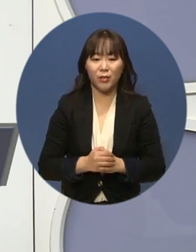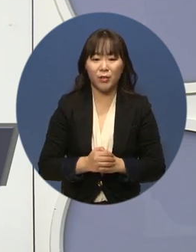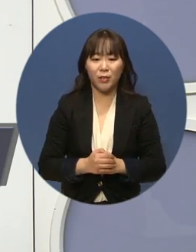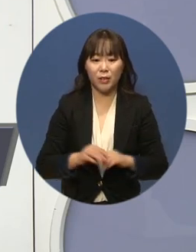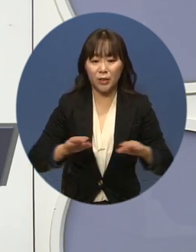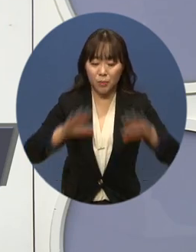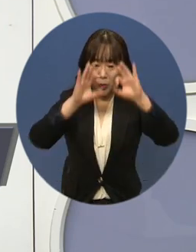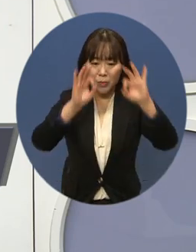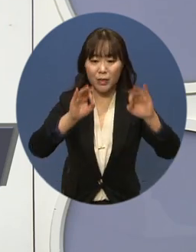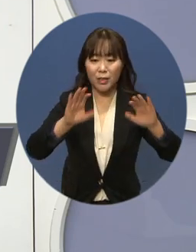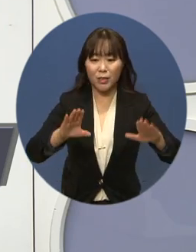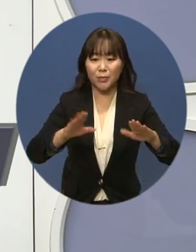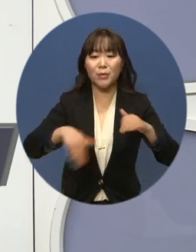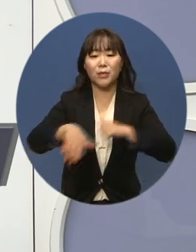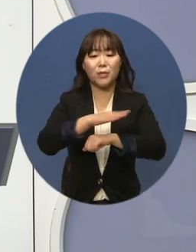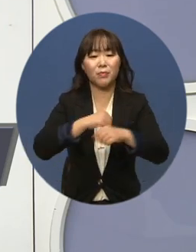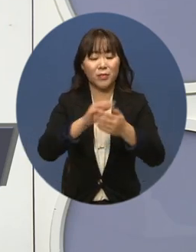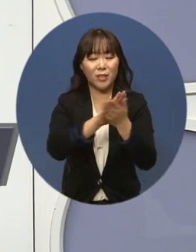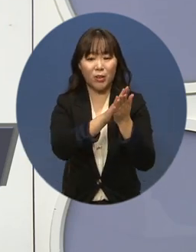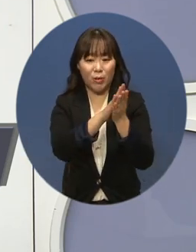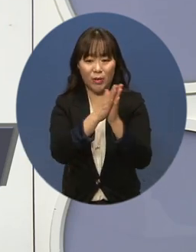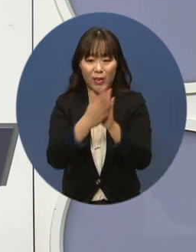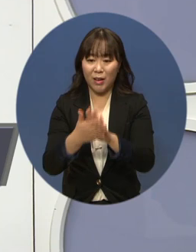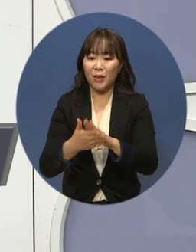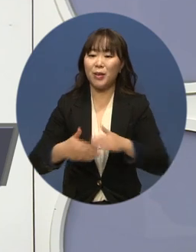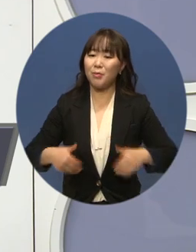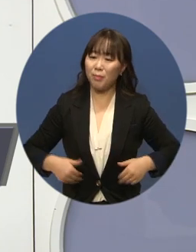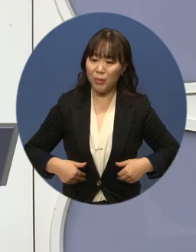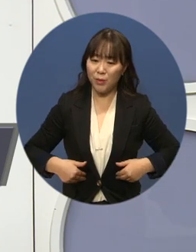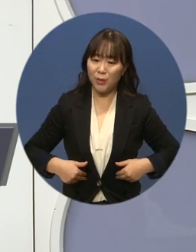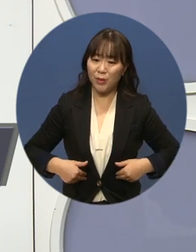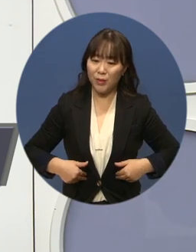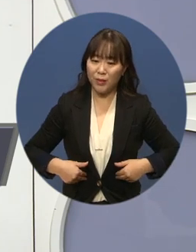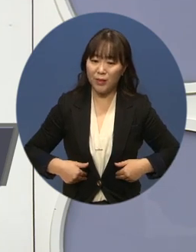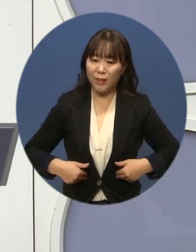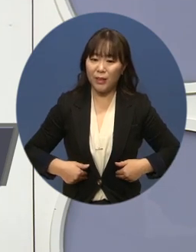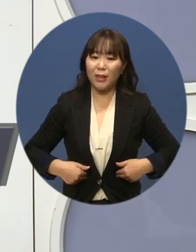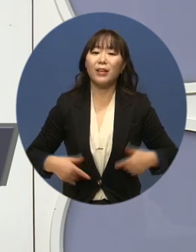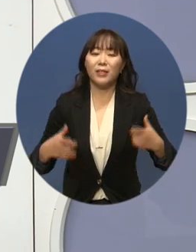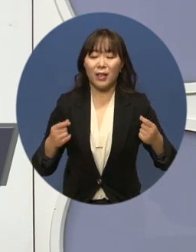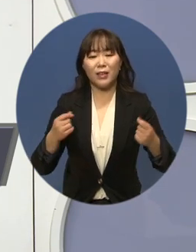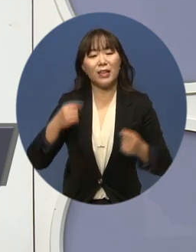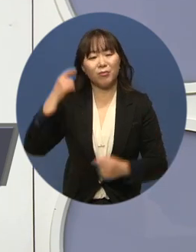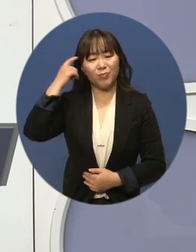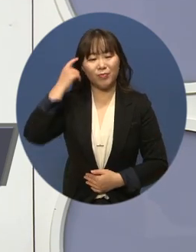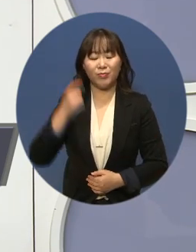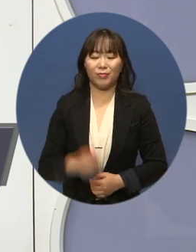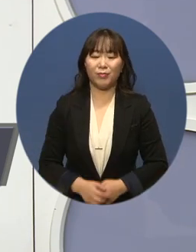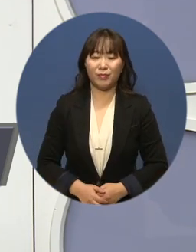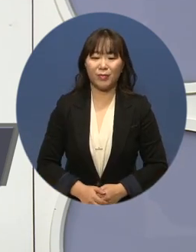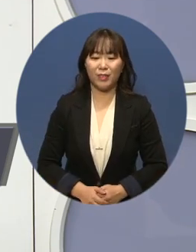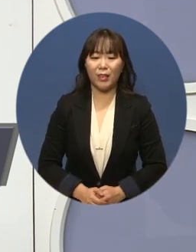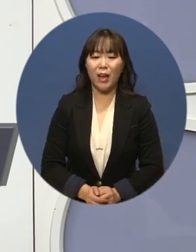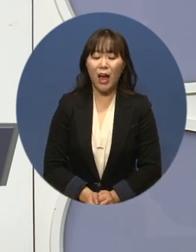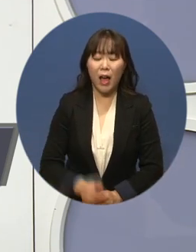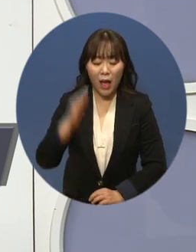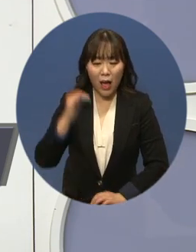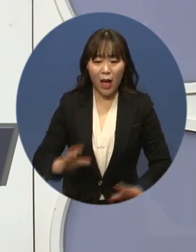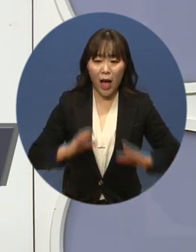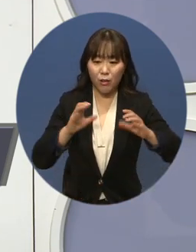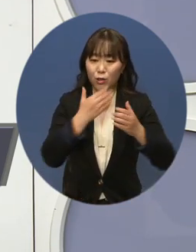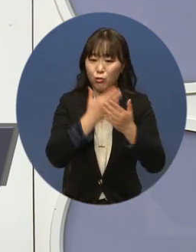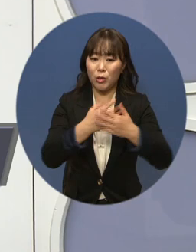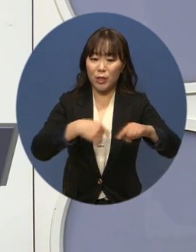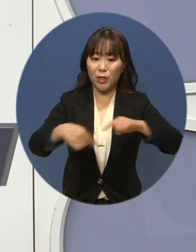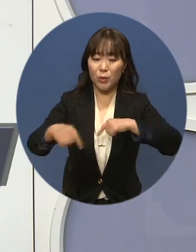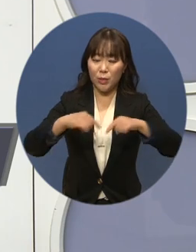어떻게 보면 이제 시대 전환을 해야 되는 시대가 아닌가 저는 이런 생각을 좀 해보는데요. 한국의 이제 주요 지도자들이